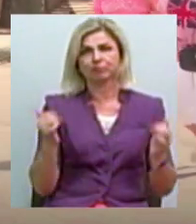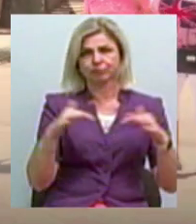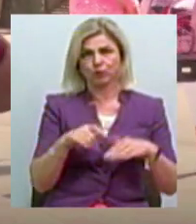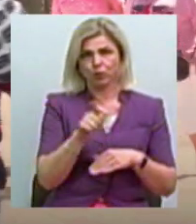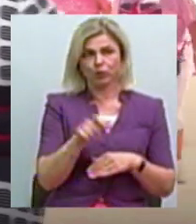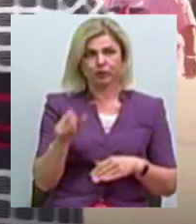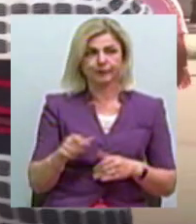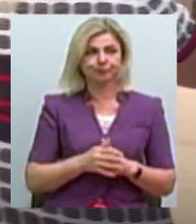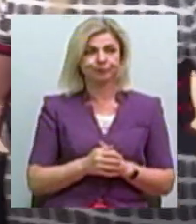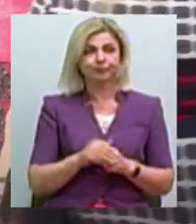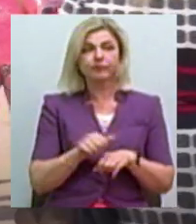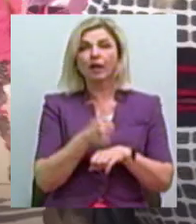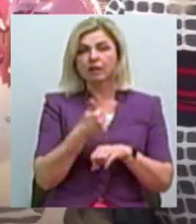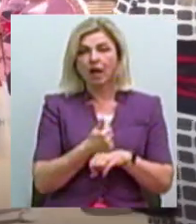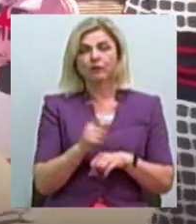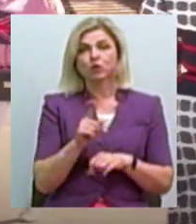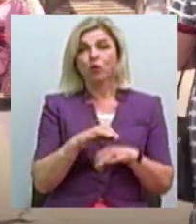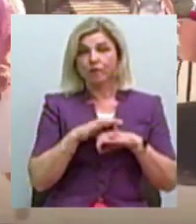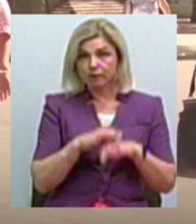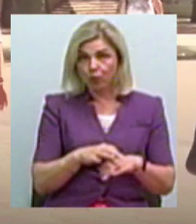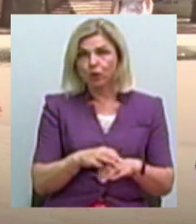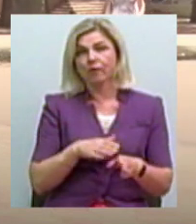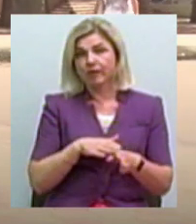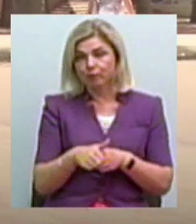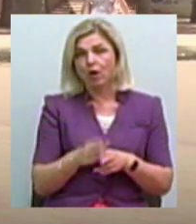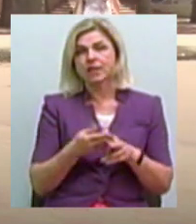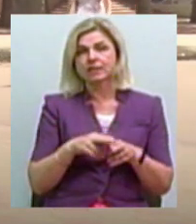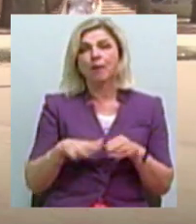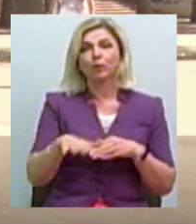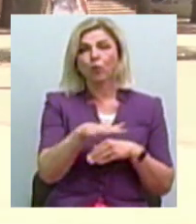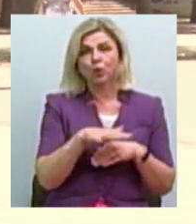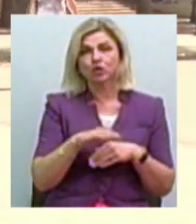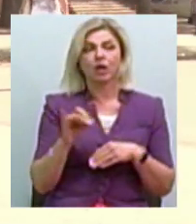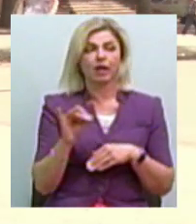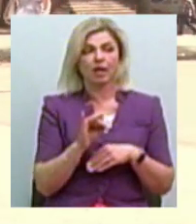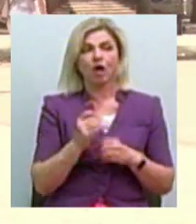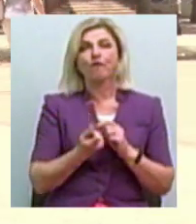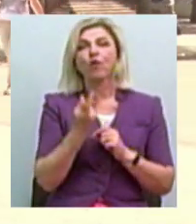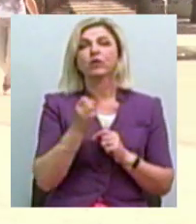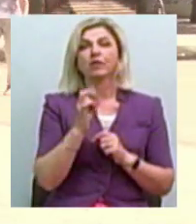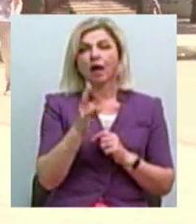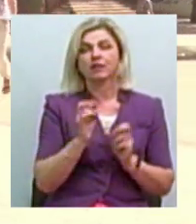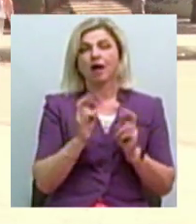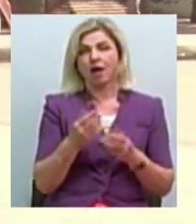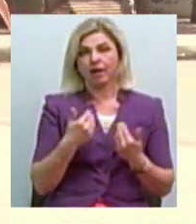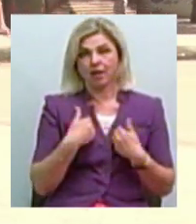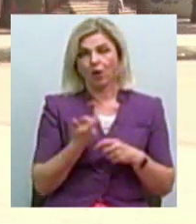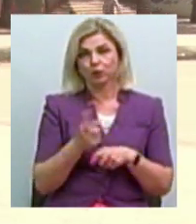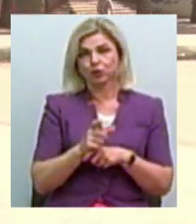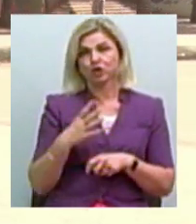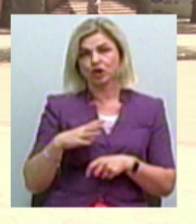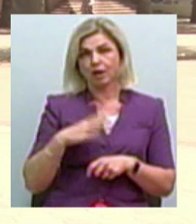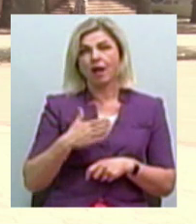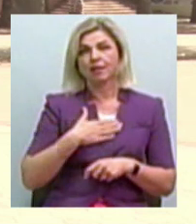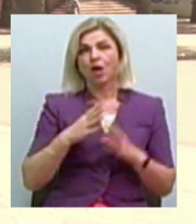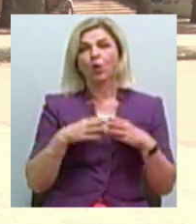що відбулося, я вважаю, це успіх, це площа і фонтани, які я дуже чекаю, і наша